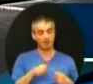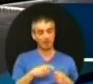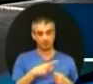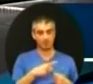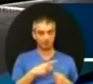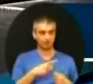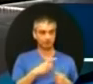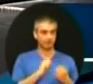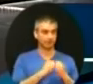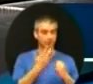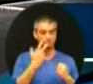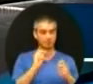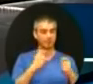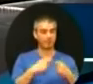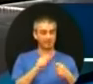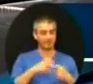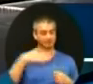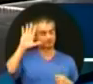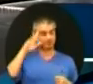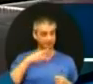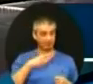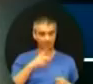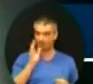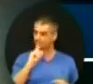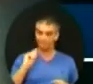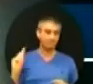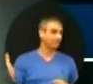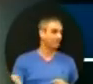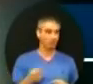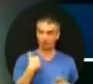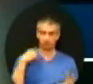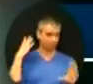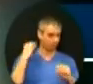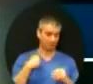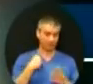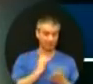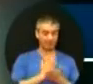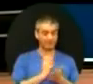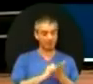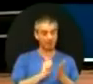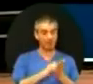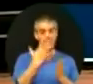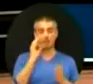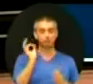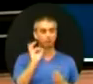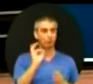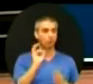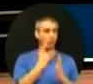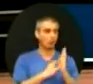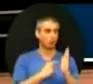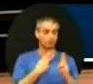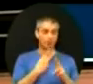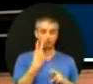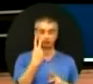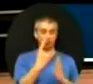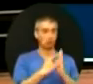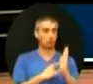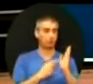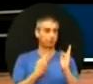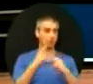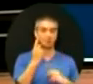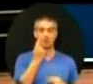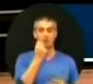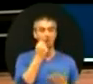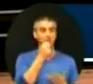הכנסת, או 80 חברי כנסת מצביעים עליה, ובכל תולדותיי, ואני חוקקתי 50 חוקים, העברתי סך הכל 2 חוקים שהם מעל